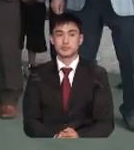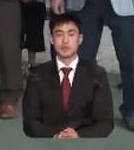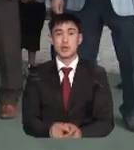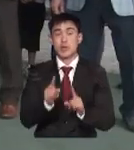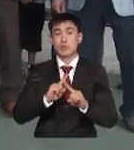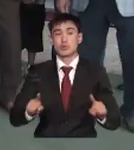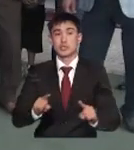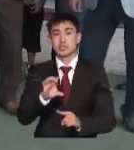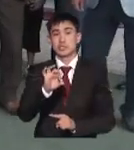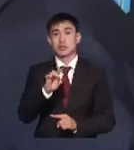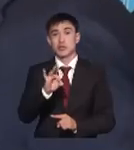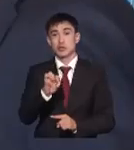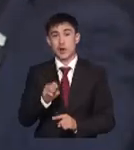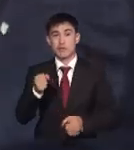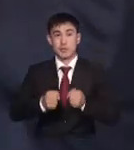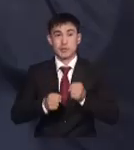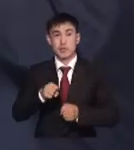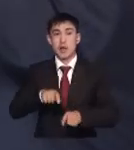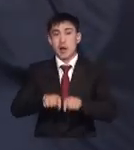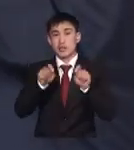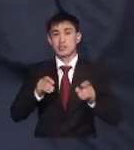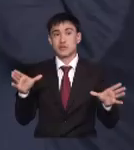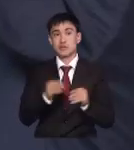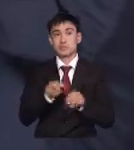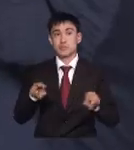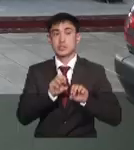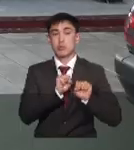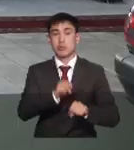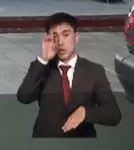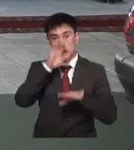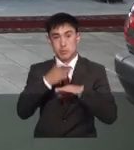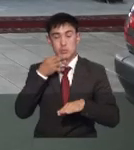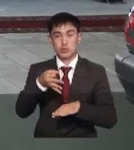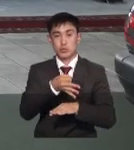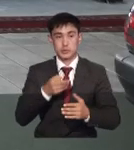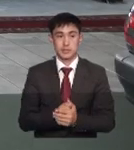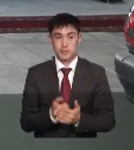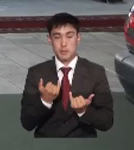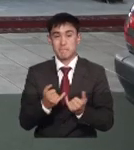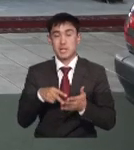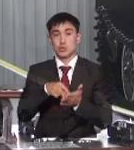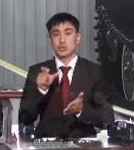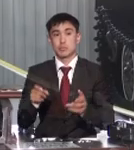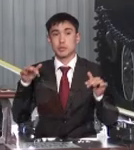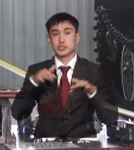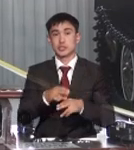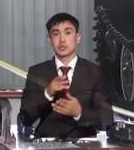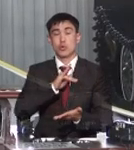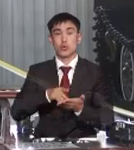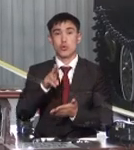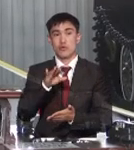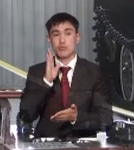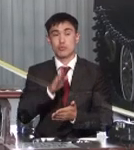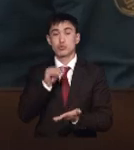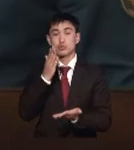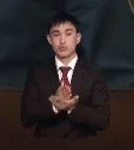что музей в салоне ретроавтомобилей Тулпар открылся совместно с Министерством обороны и Акима Том Алматинской области теперь для туристов посещающих город Кунаев